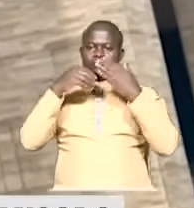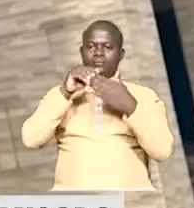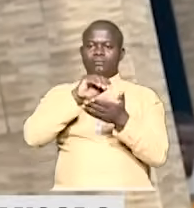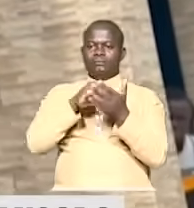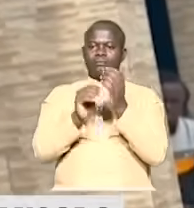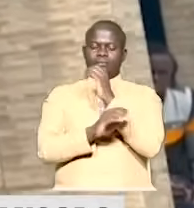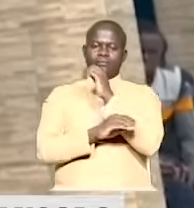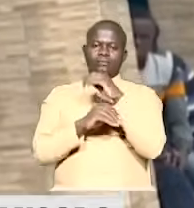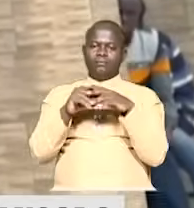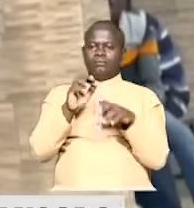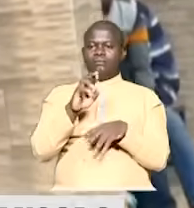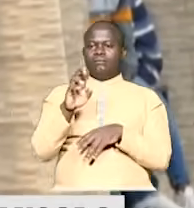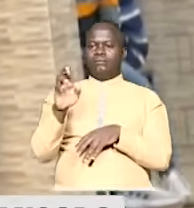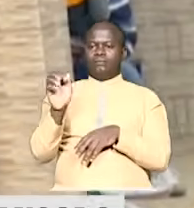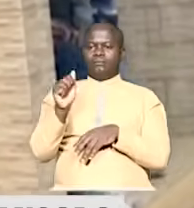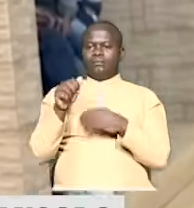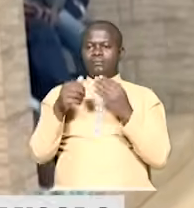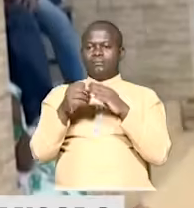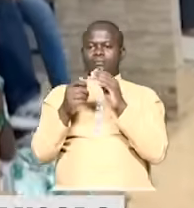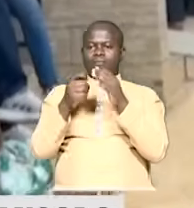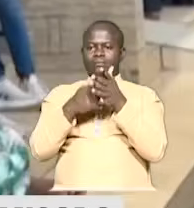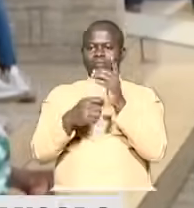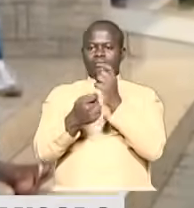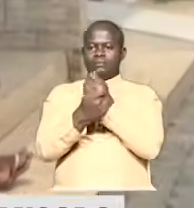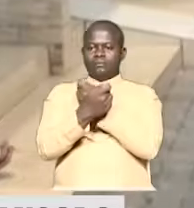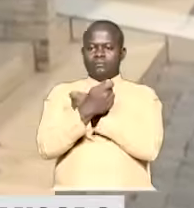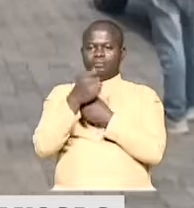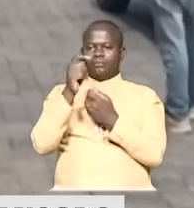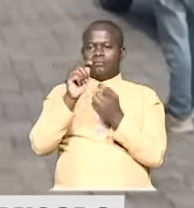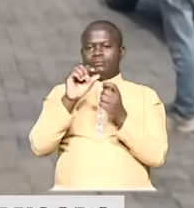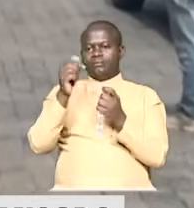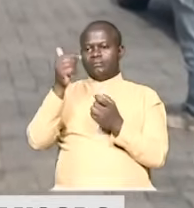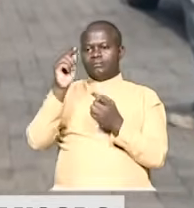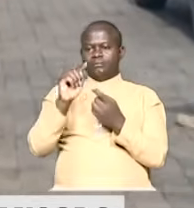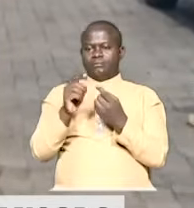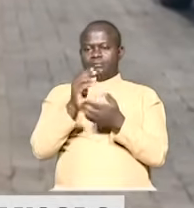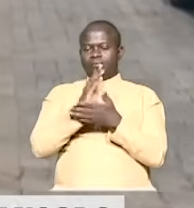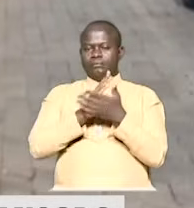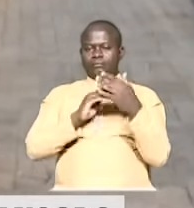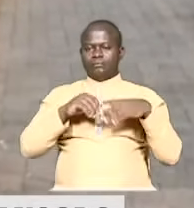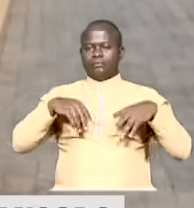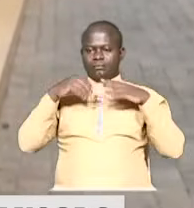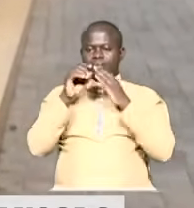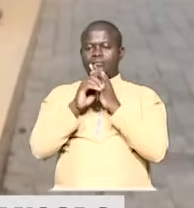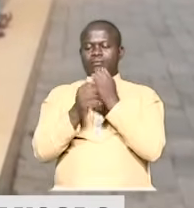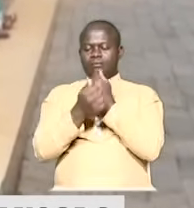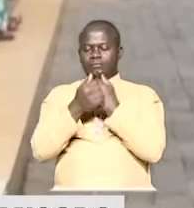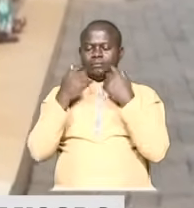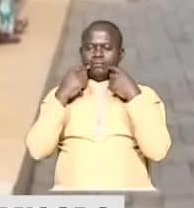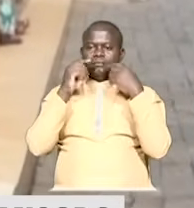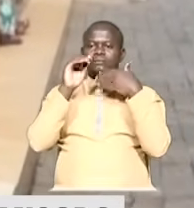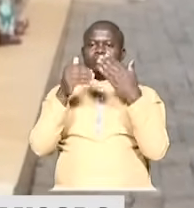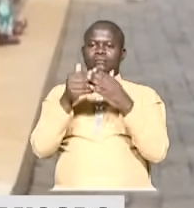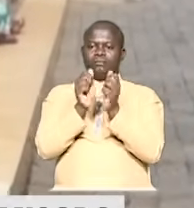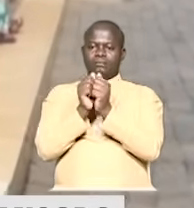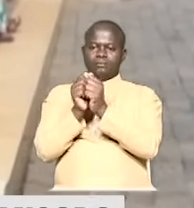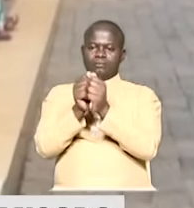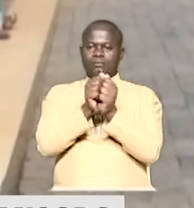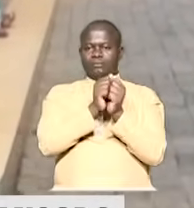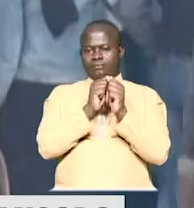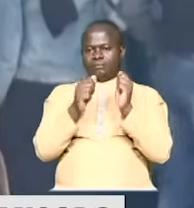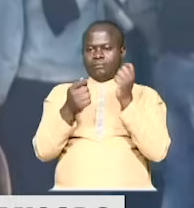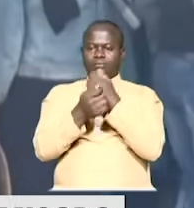cy'imisoro n'amahoro, hari imisoro yavuguruwe indiragabanywa kuri bamwe mu batuye akarere ka Rubavu, bavuga ko nubwo izo mpinduka